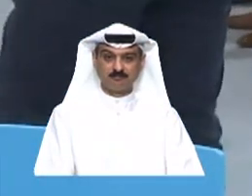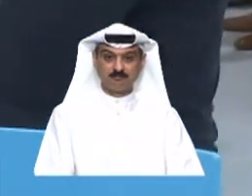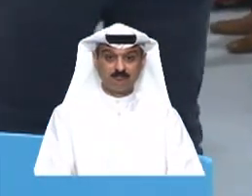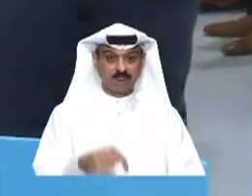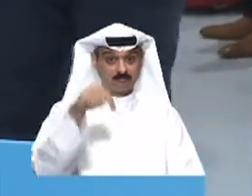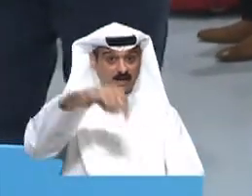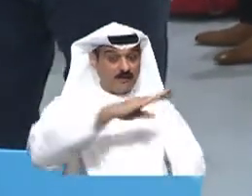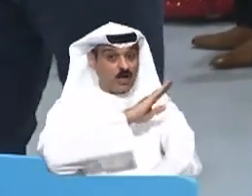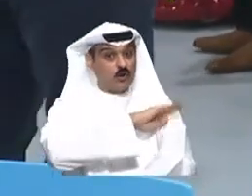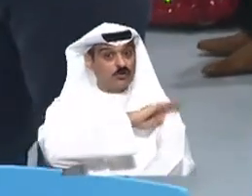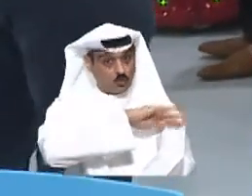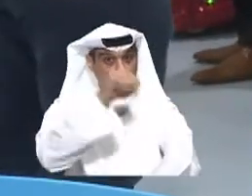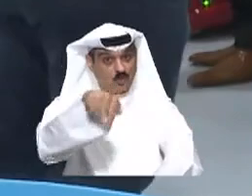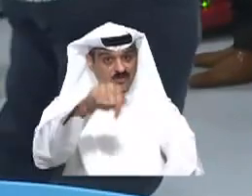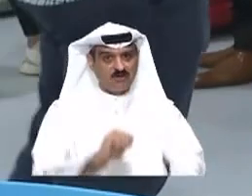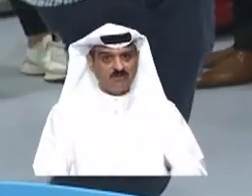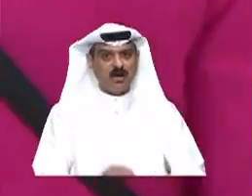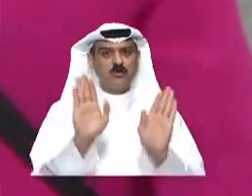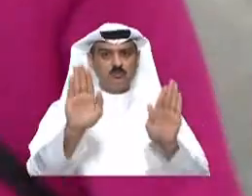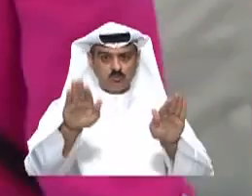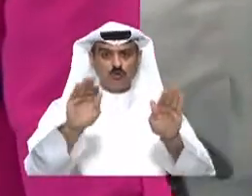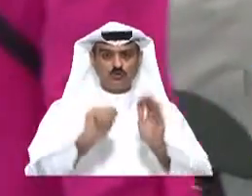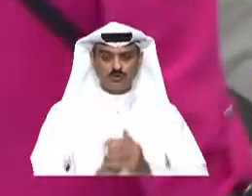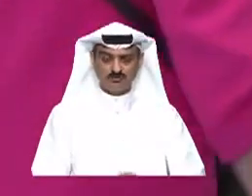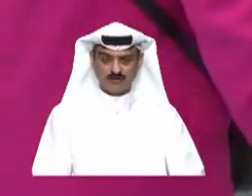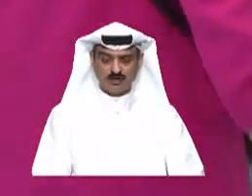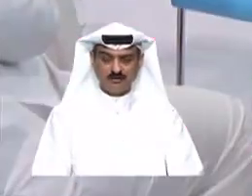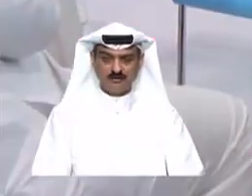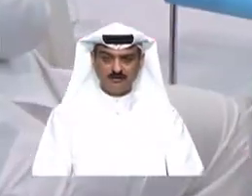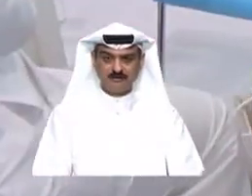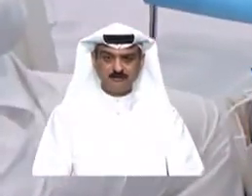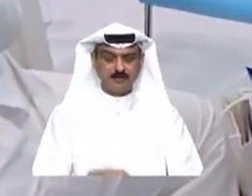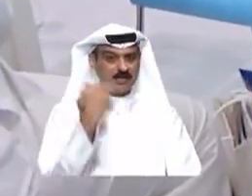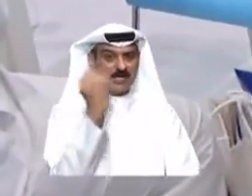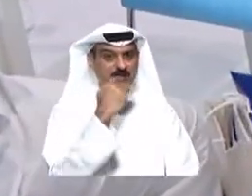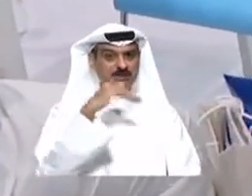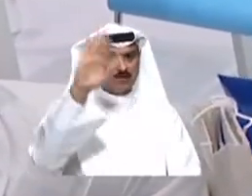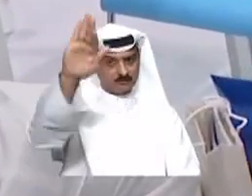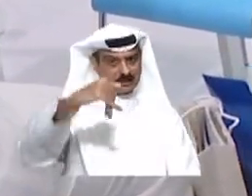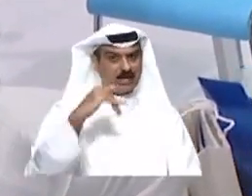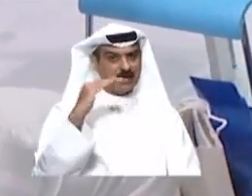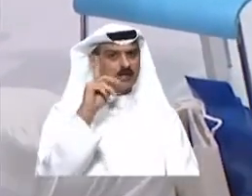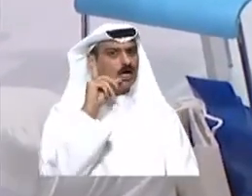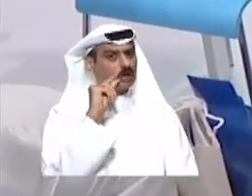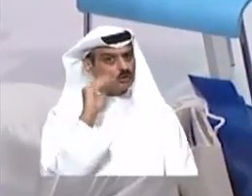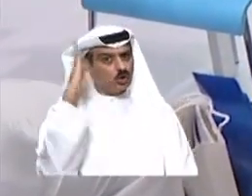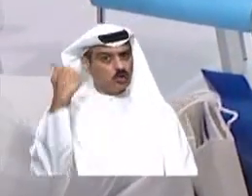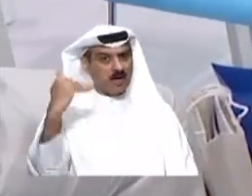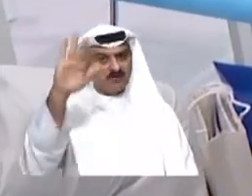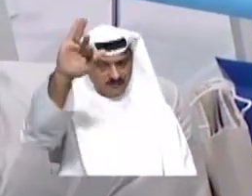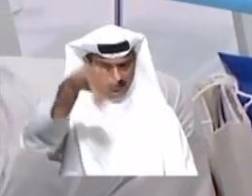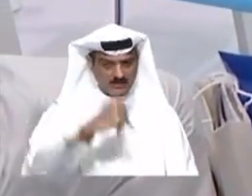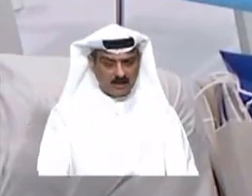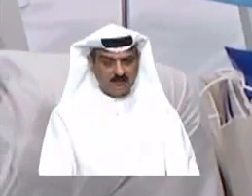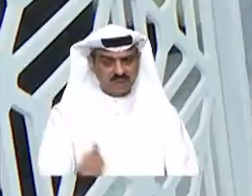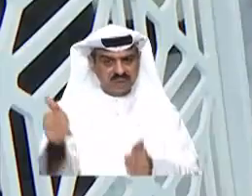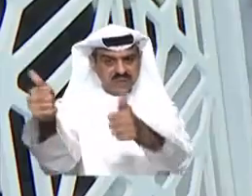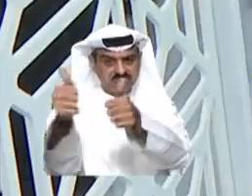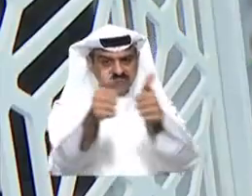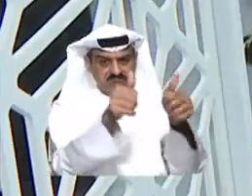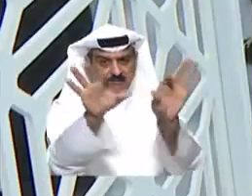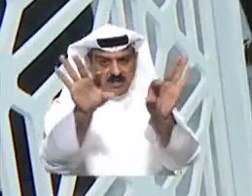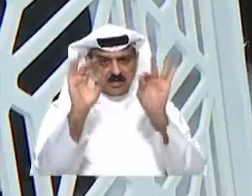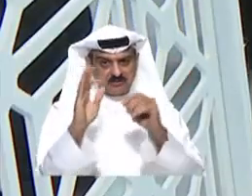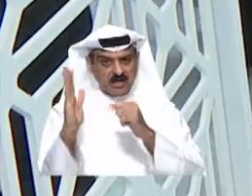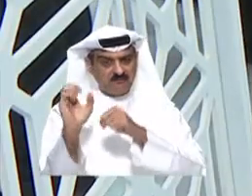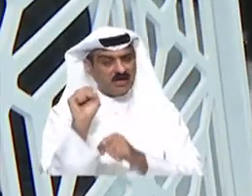فرصتك الوظيفية بين يديك، لا عليك عزيزي الشاب عزيزتي الشابة سوى اختيار ما يناسب